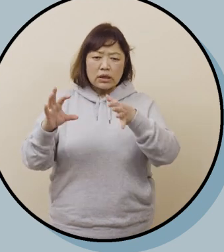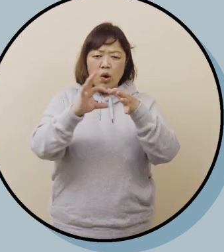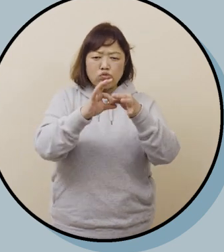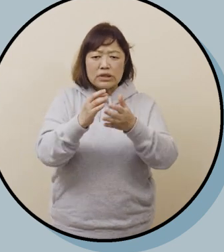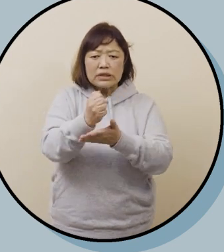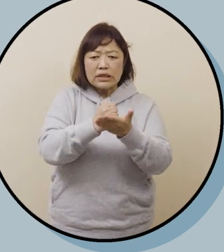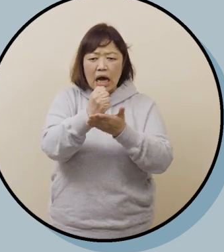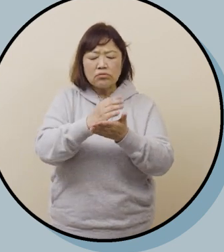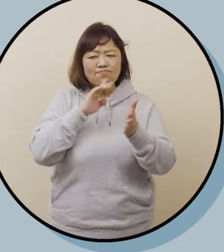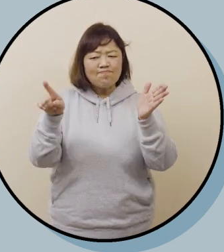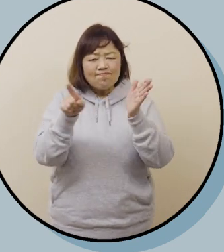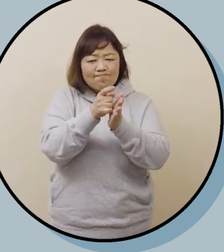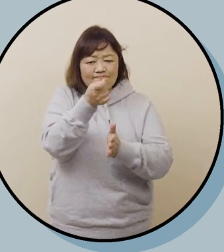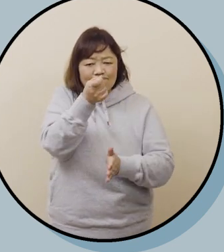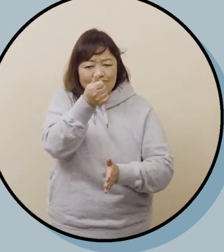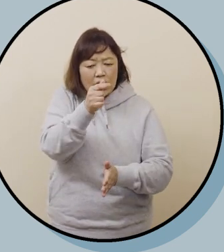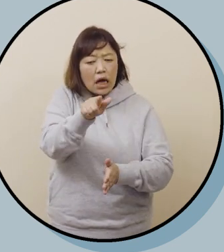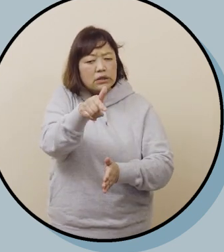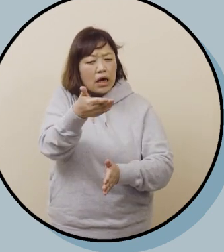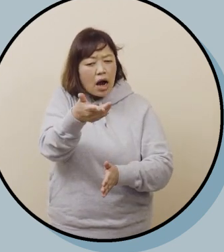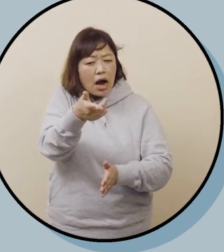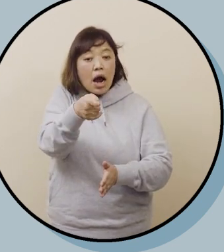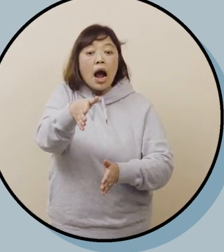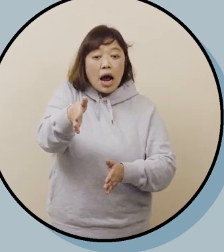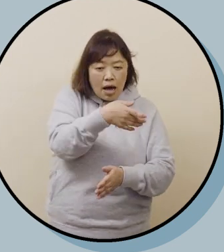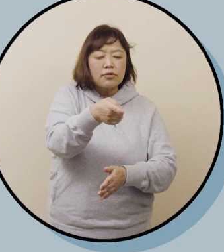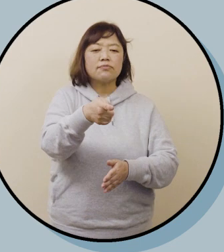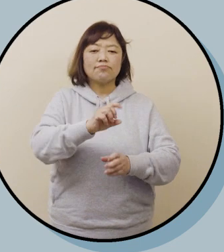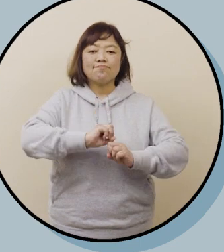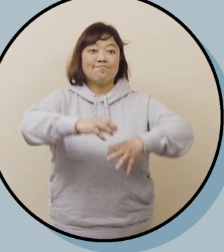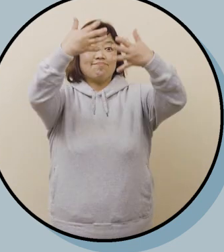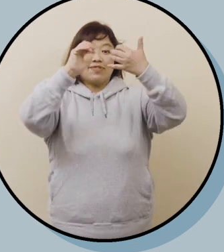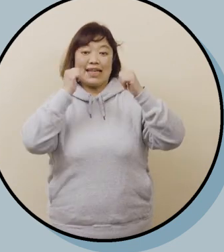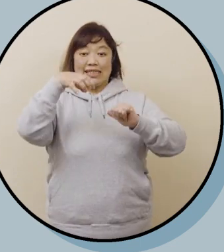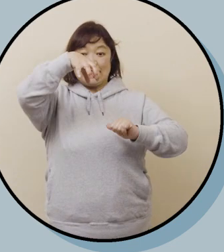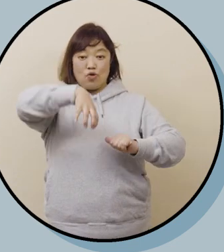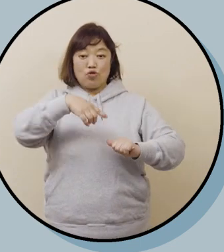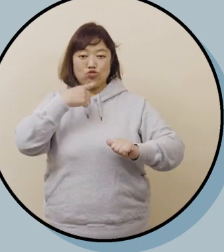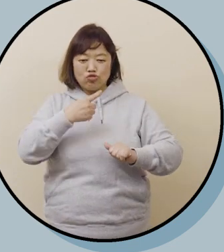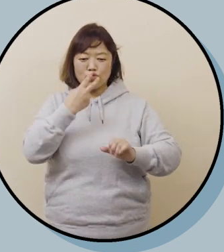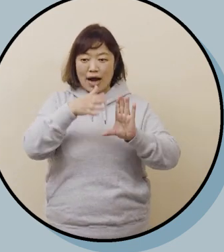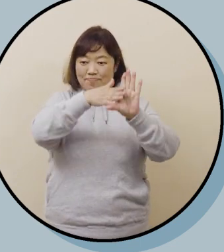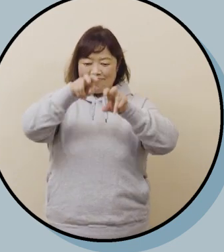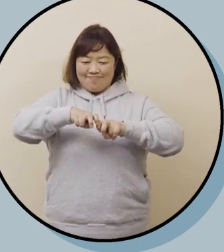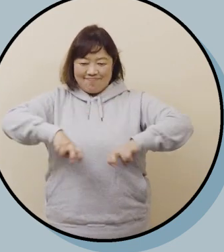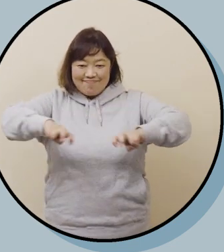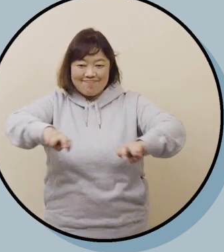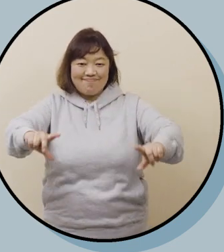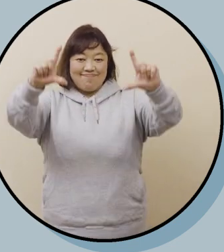が関わる機会っていうものがとても少ないのではないかっていうところからその上映さ